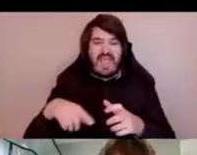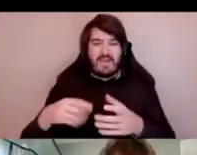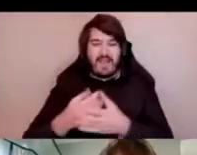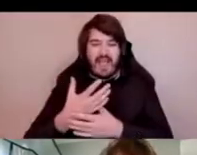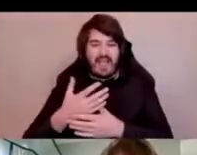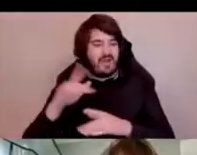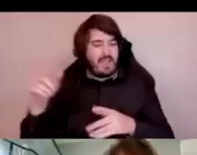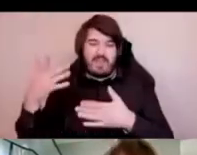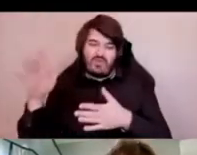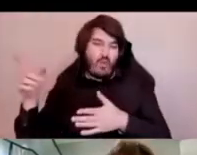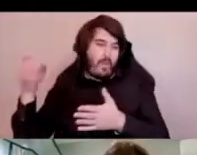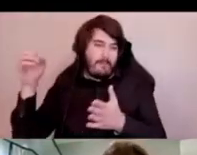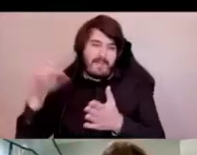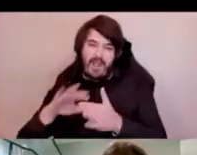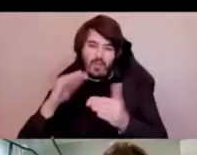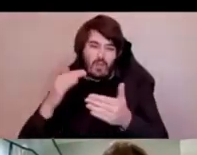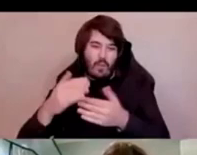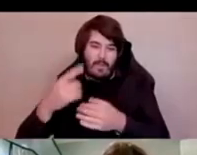déjà tout pensé